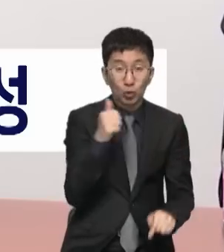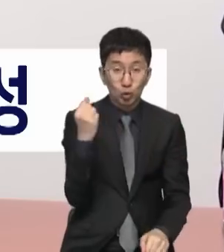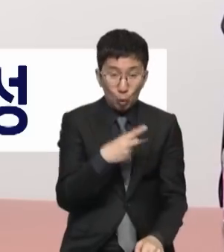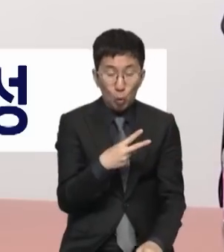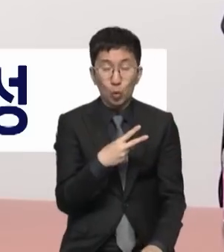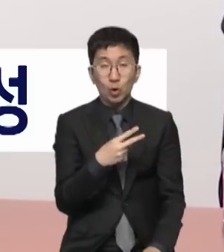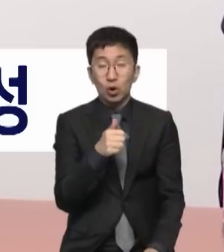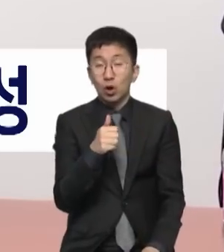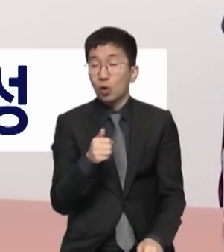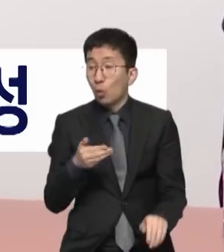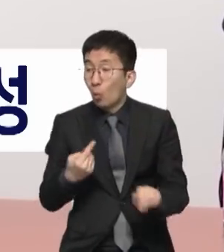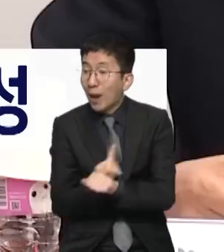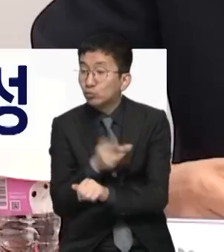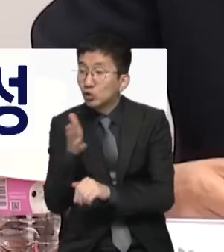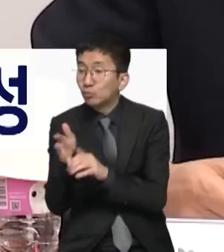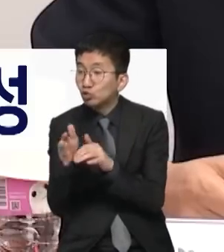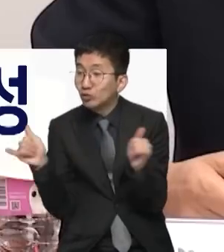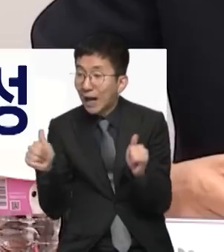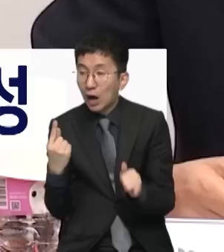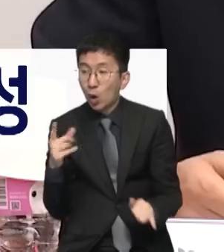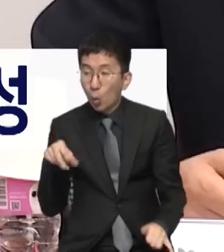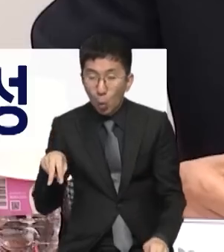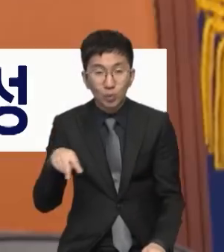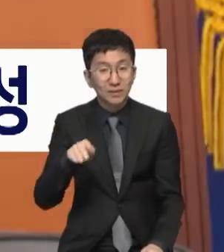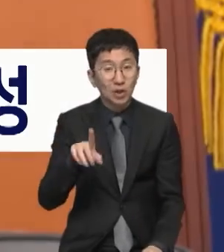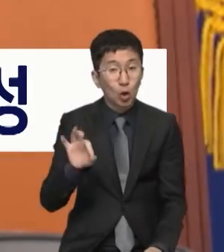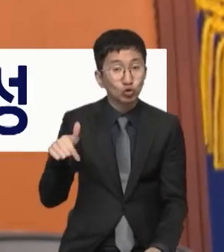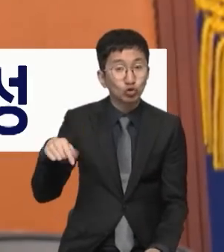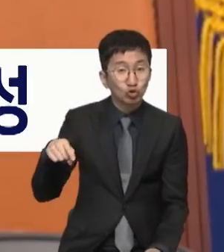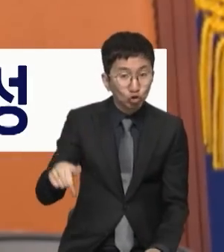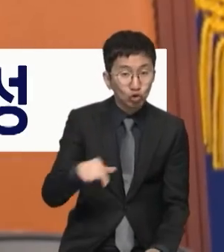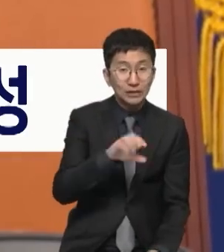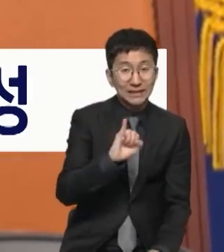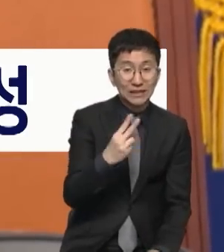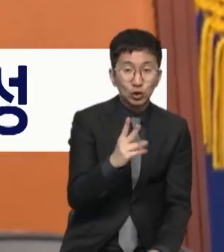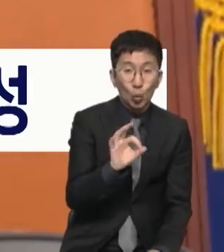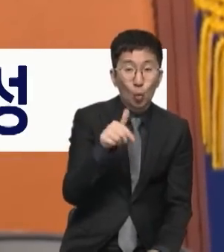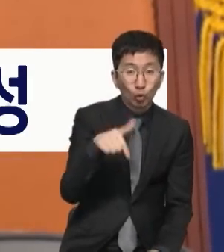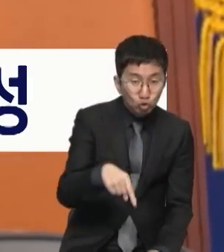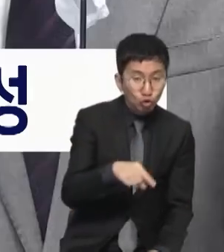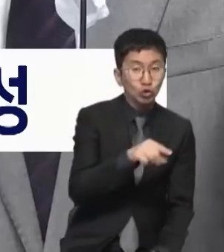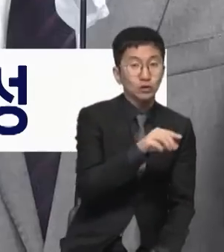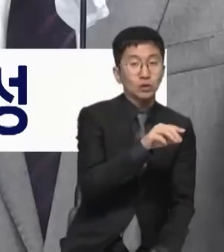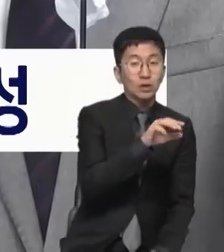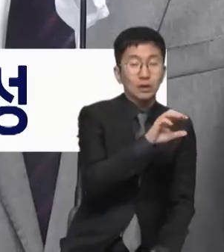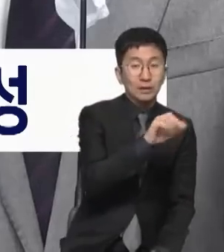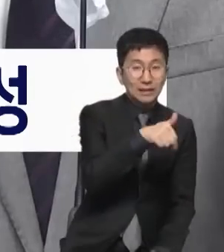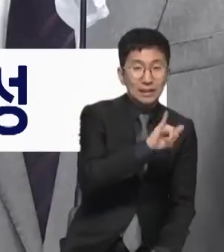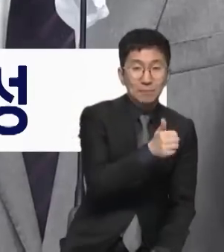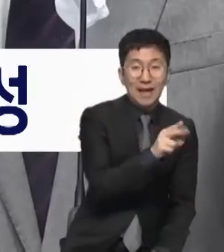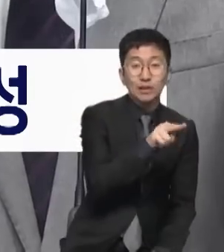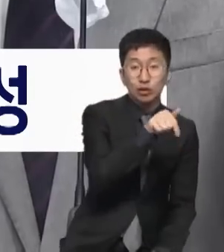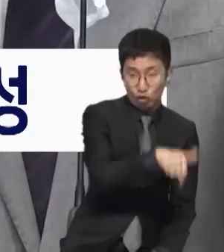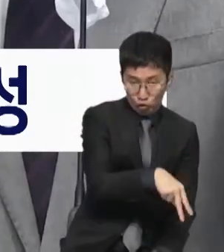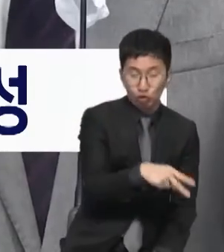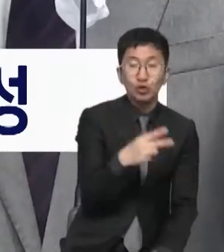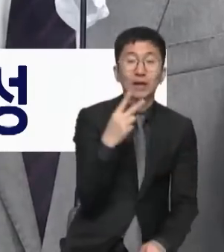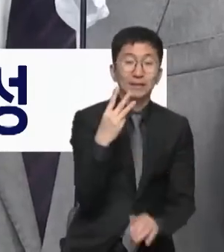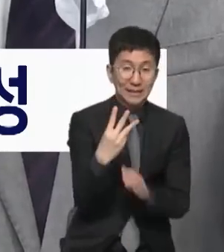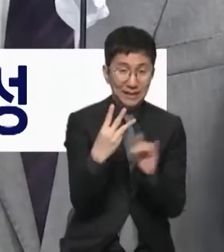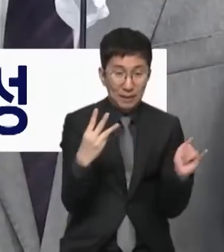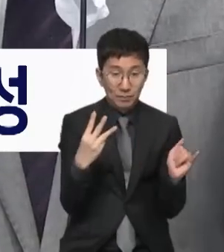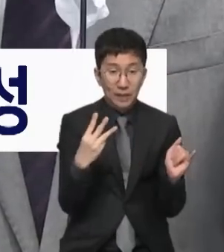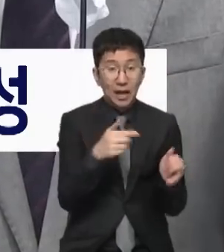외부 전문가들과 홍성국, 이용우, 김한규 의원이 합류합니다. 김병기 의원을 빼면 모두